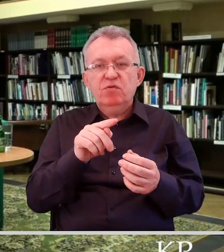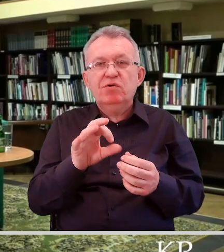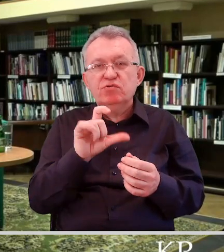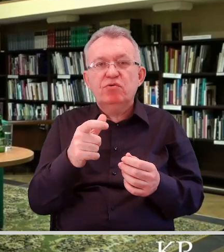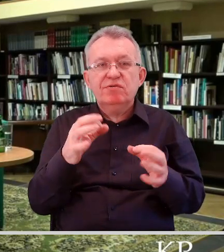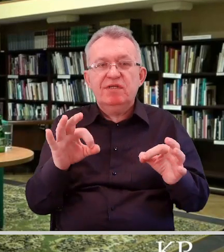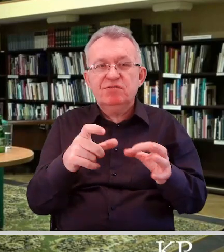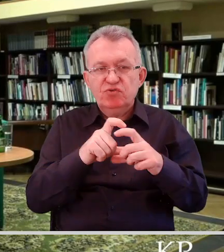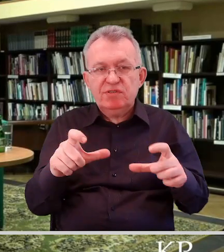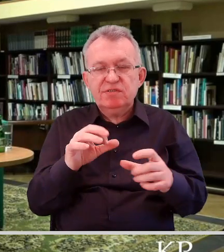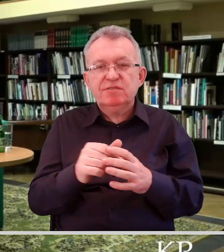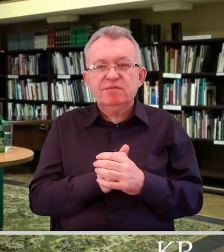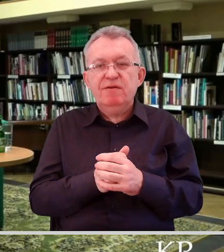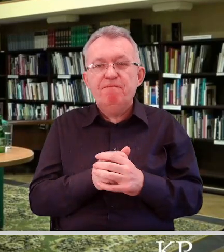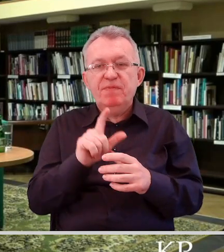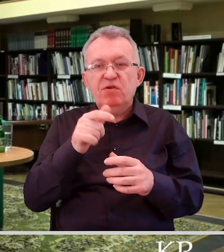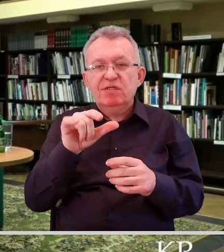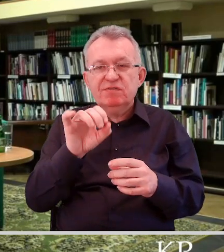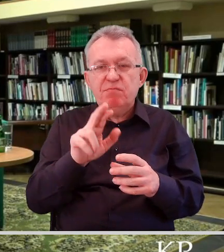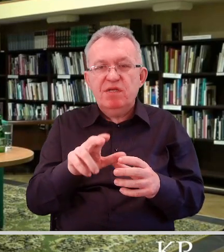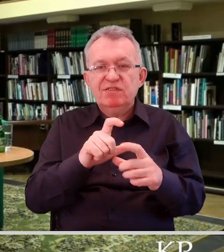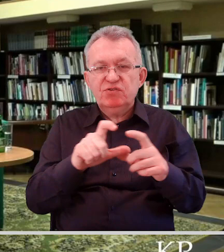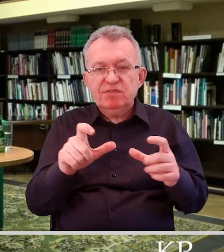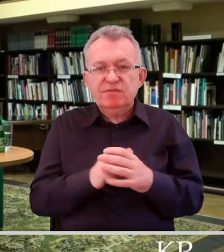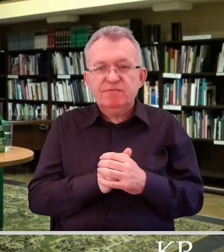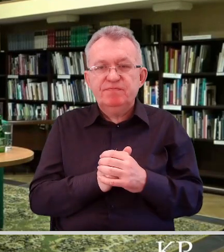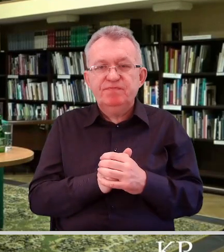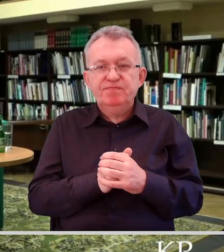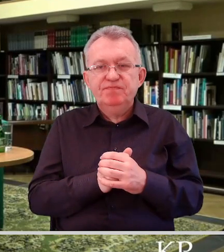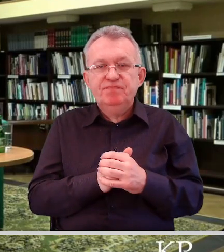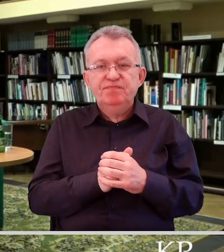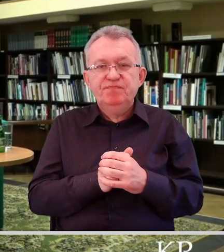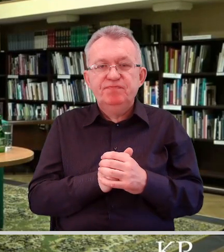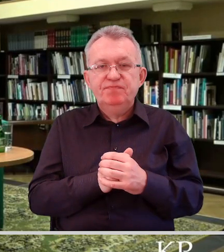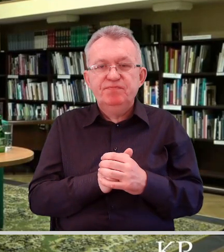co przyszedł czas, na co dla ciebie przyszedł przede wszystkim czas.